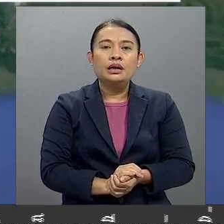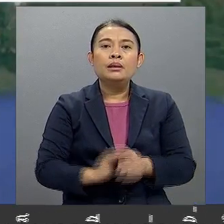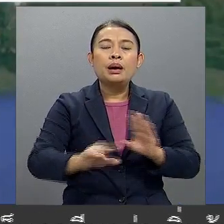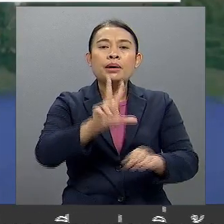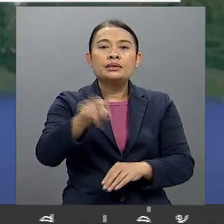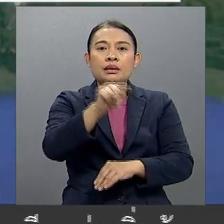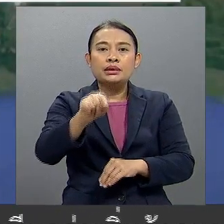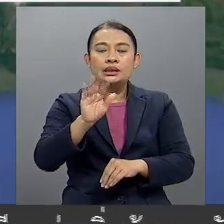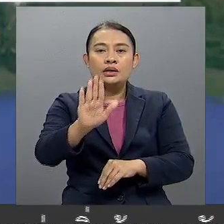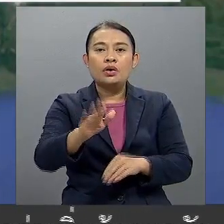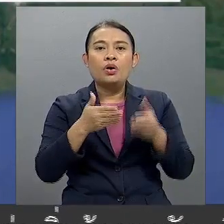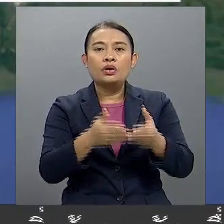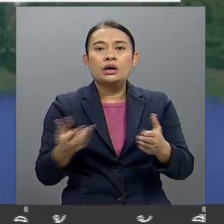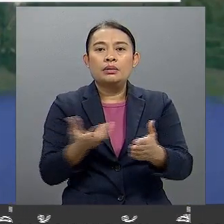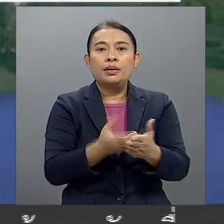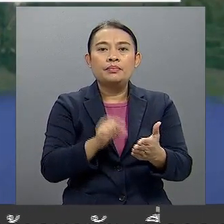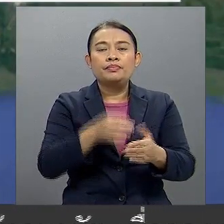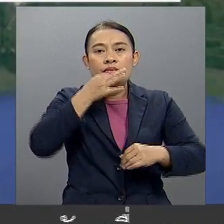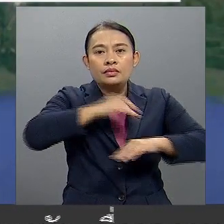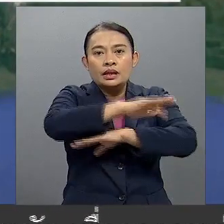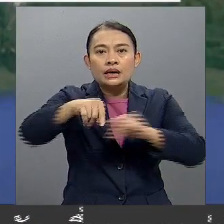นค้าที่ขนส่งทางทะเลทั้งโลกเลย